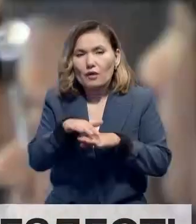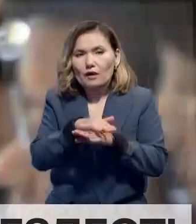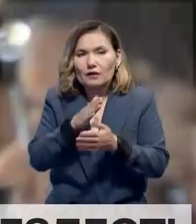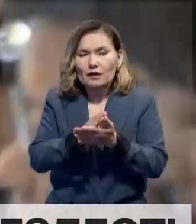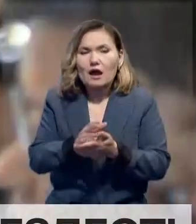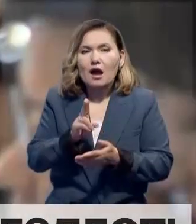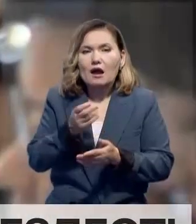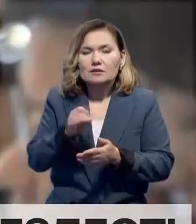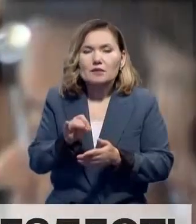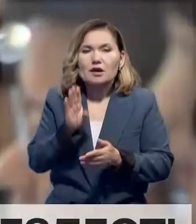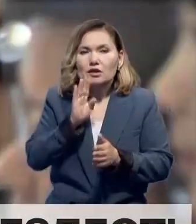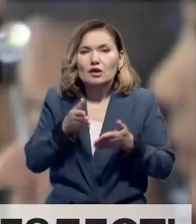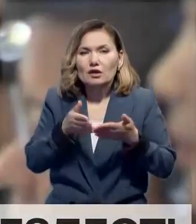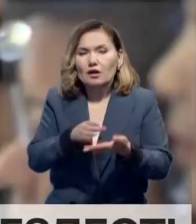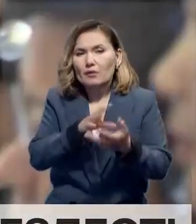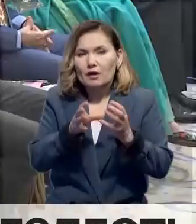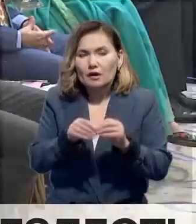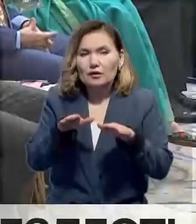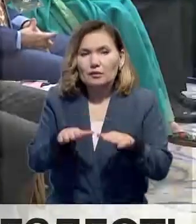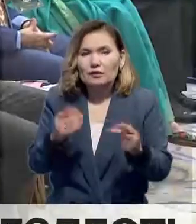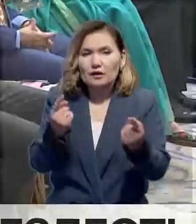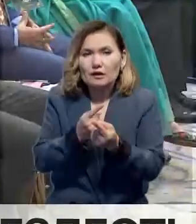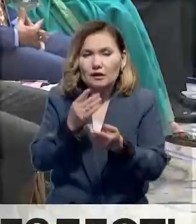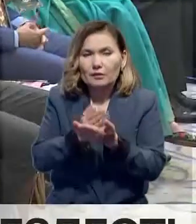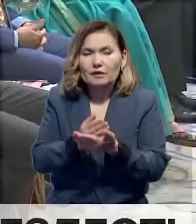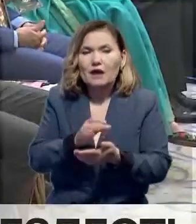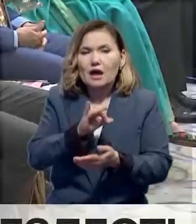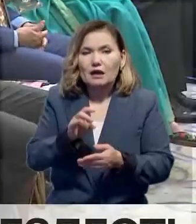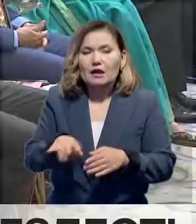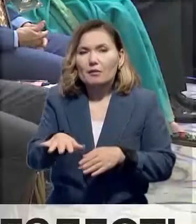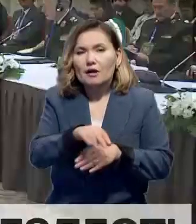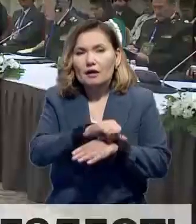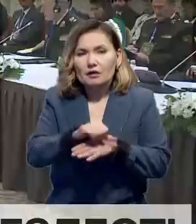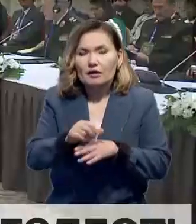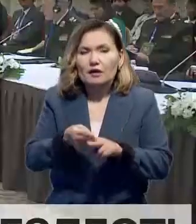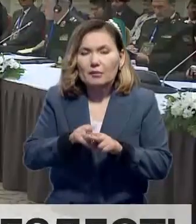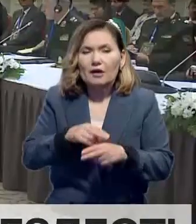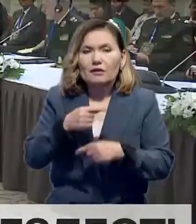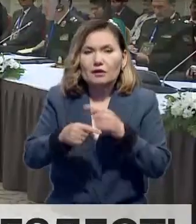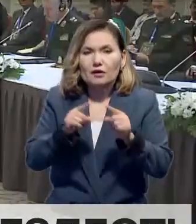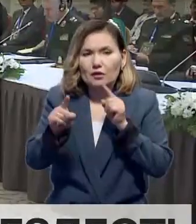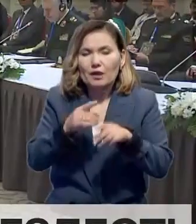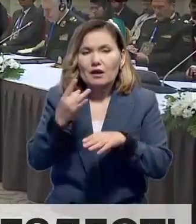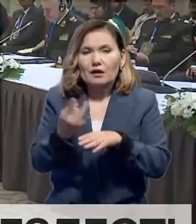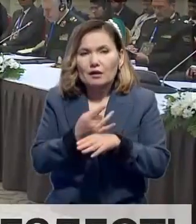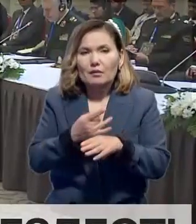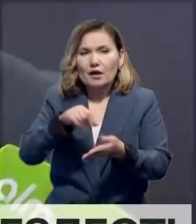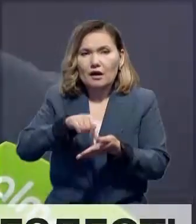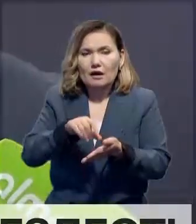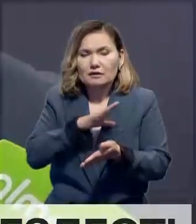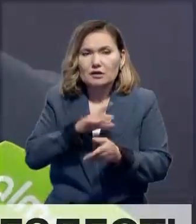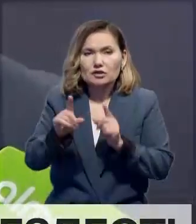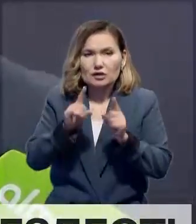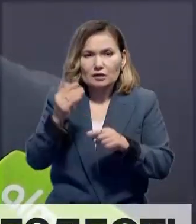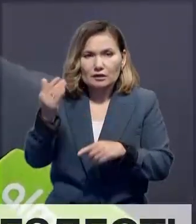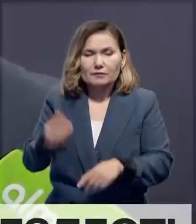Каспий теңізі мен таяу шығыс аймағындағы өз орны бар. Иран Ислам Республикасының шекара қызметінің өкілдері дәстүрлі жиынға алғаш рет қатысты. Очень